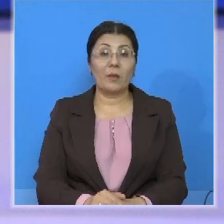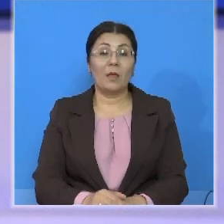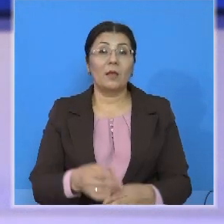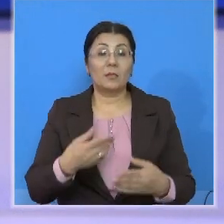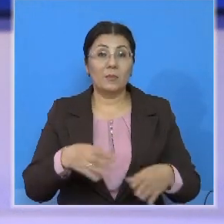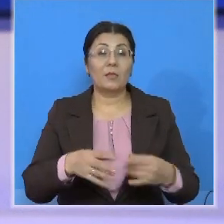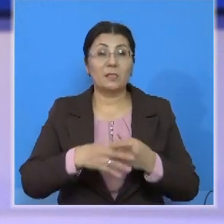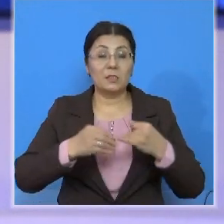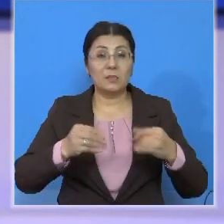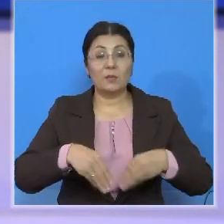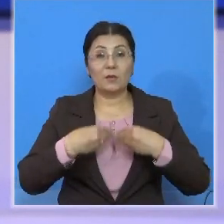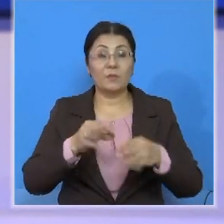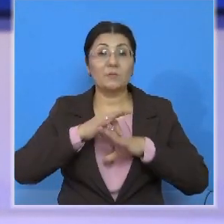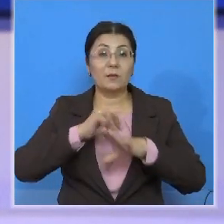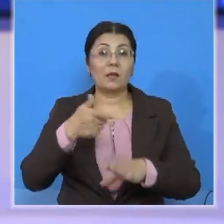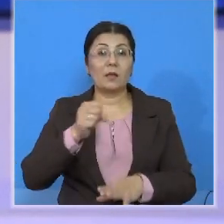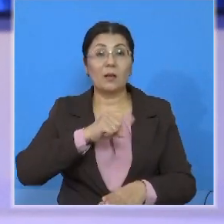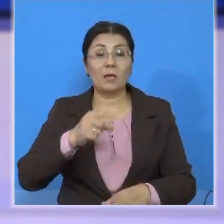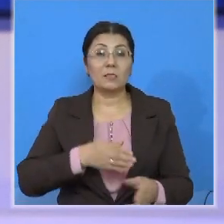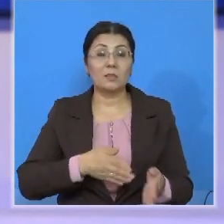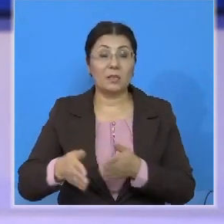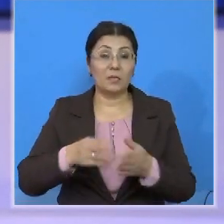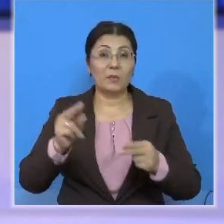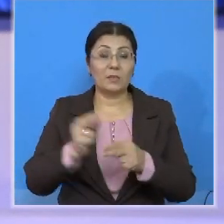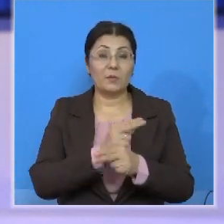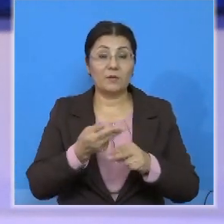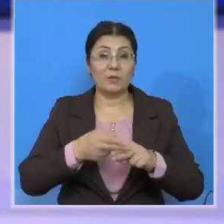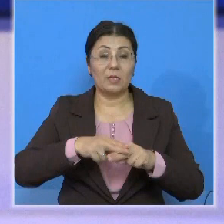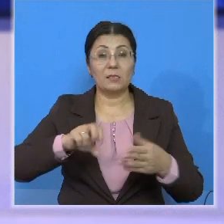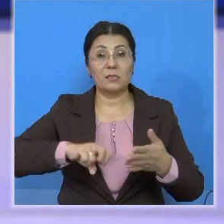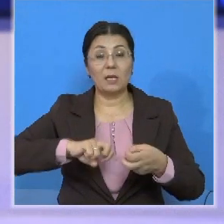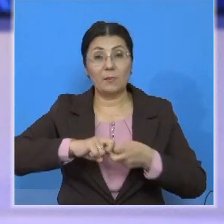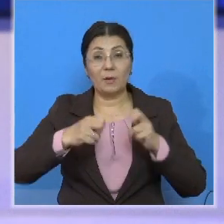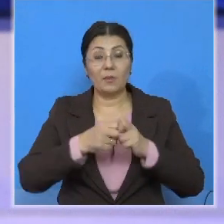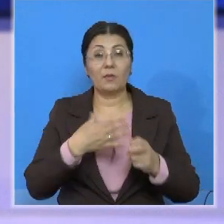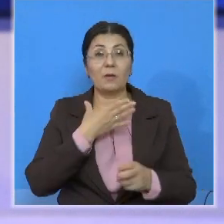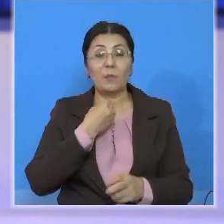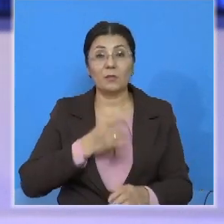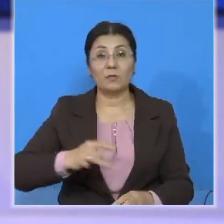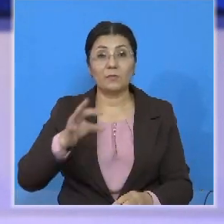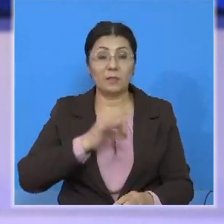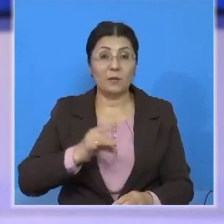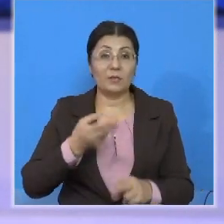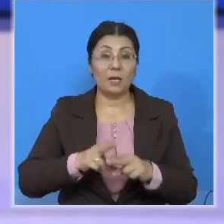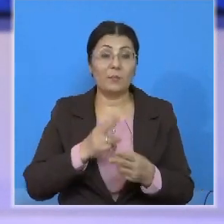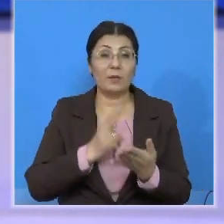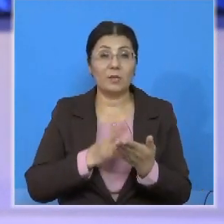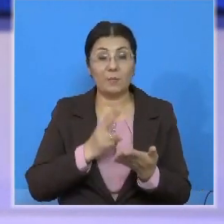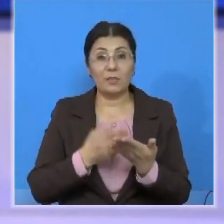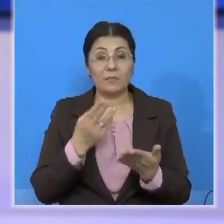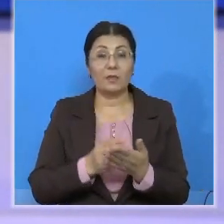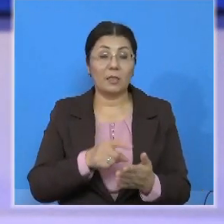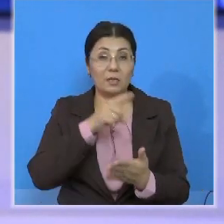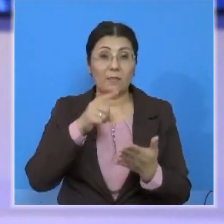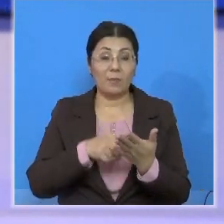Выделение земельных участков, проведение газа и ремонт дорог – это основные проблемы в Мартукском районе. Об этом свидетельствуют обращения и